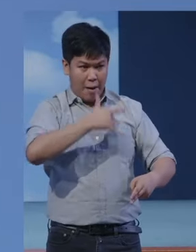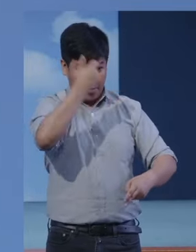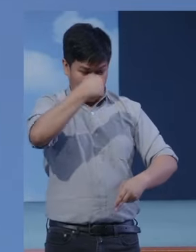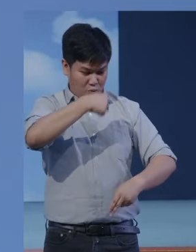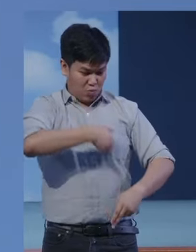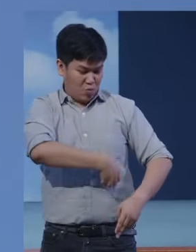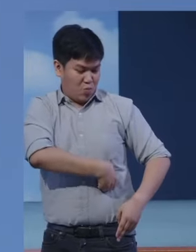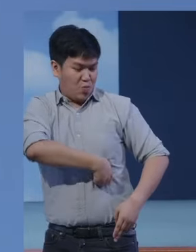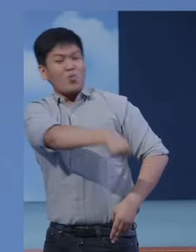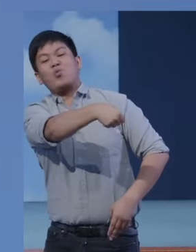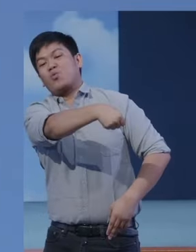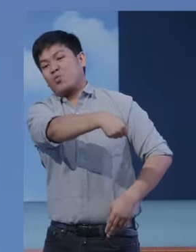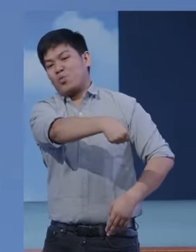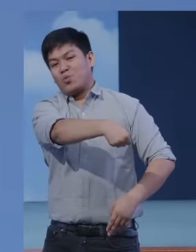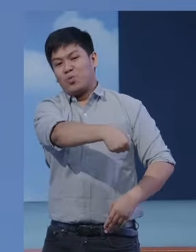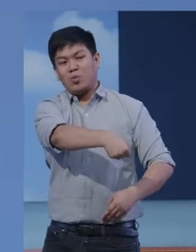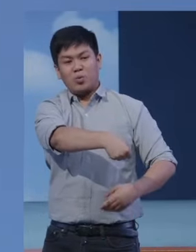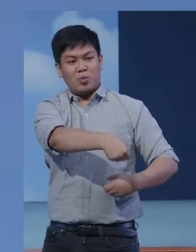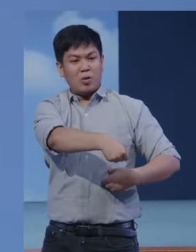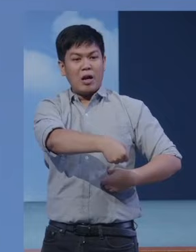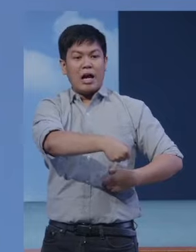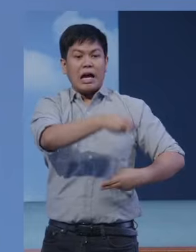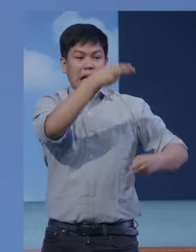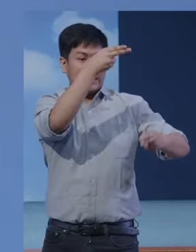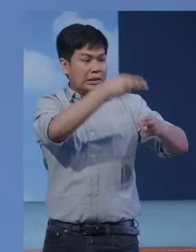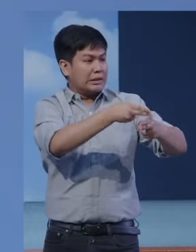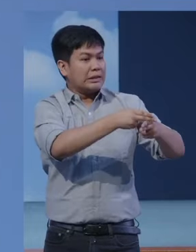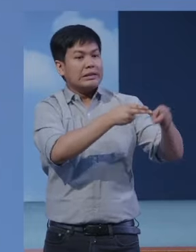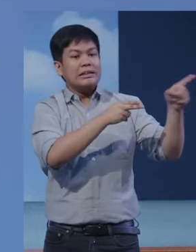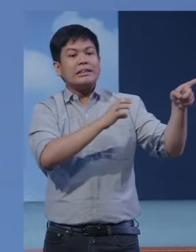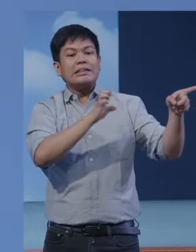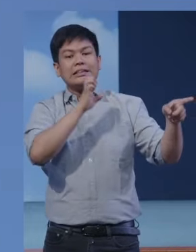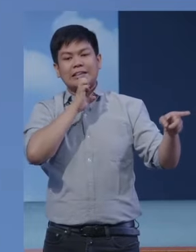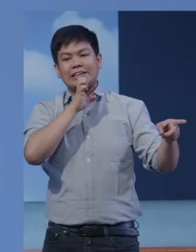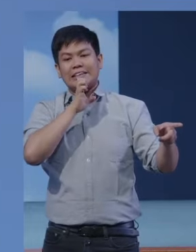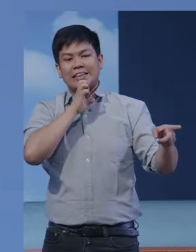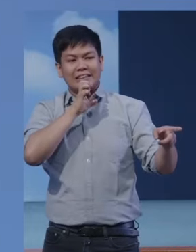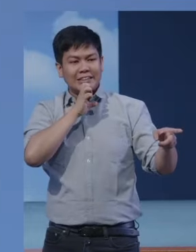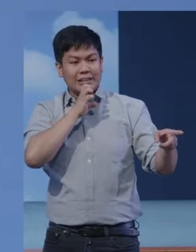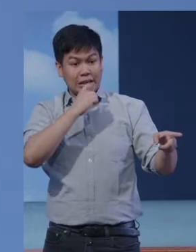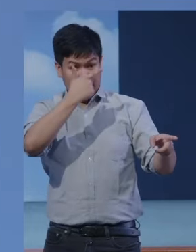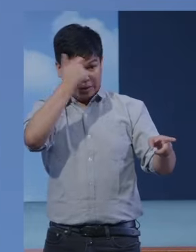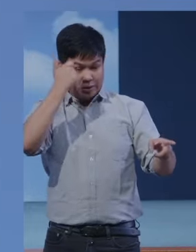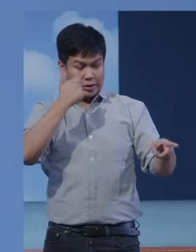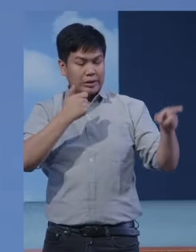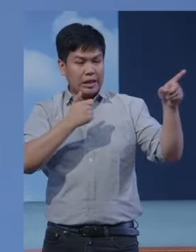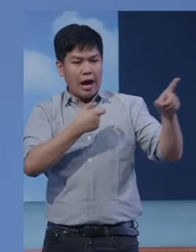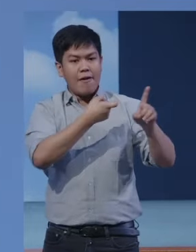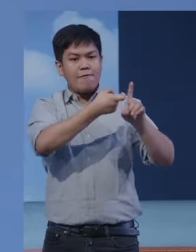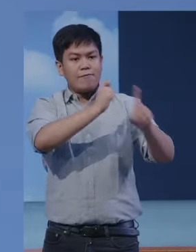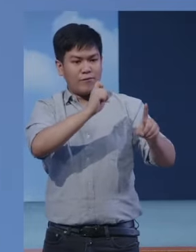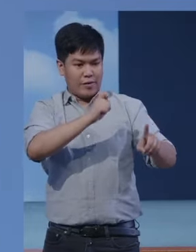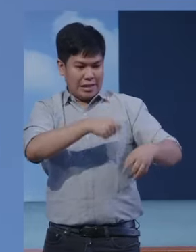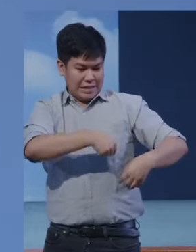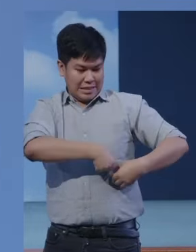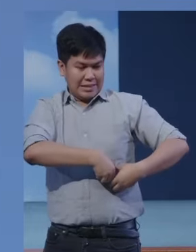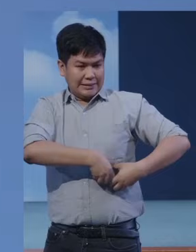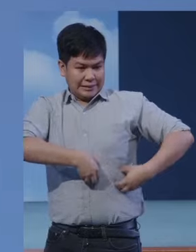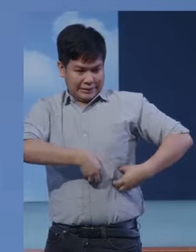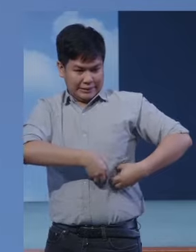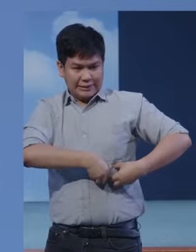of man She shall be called isa because she was taken out of